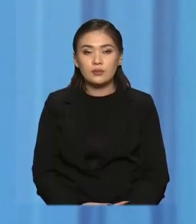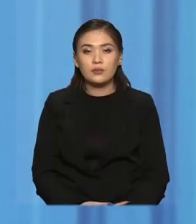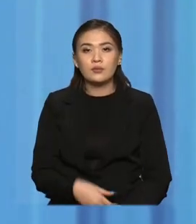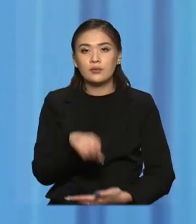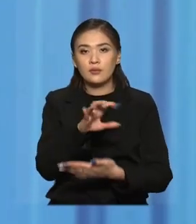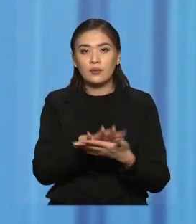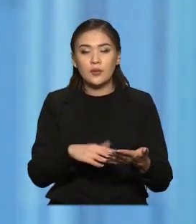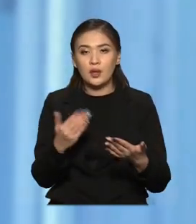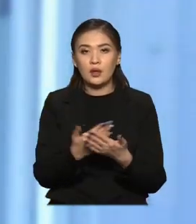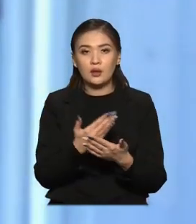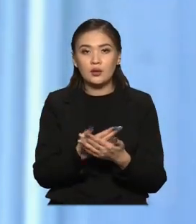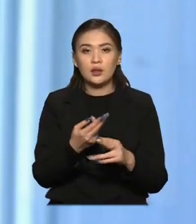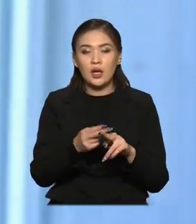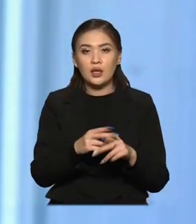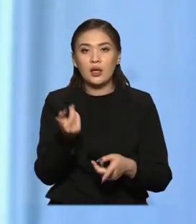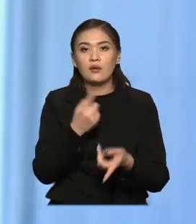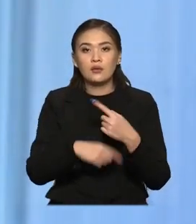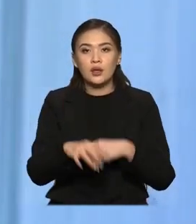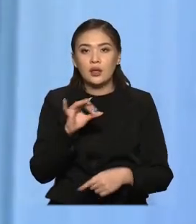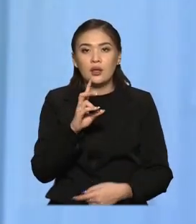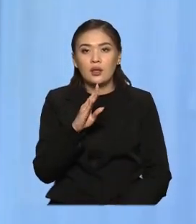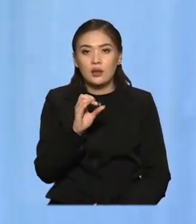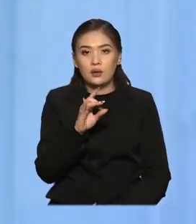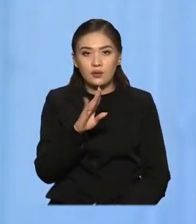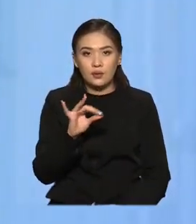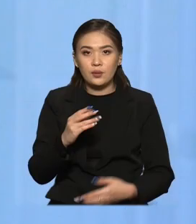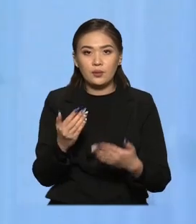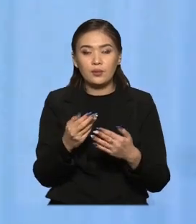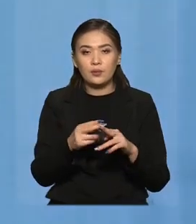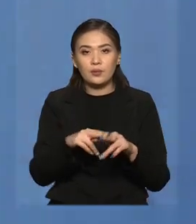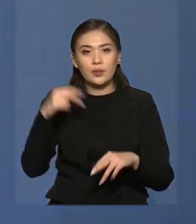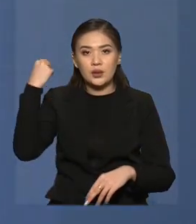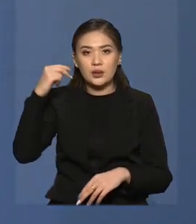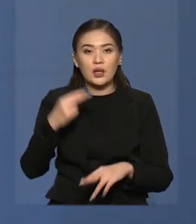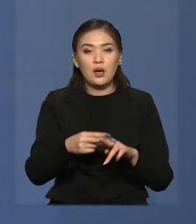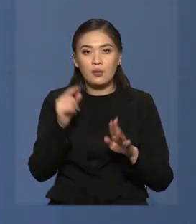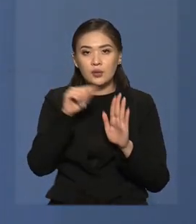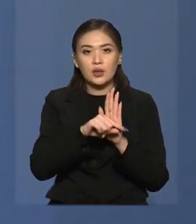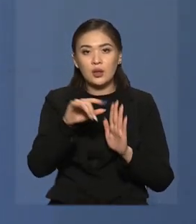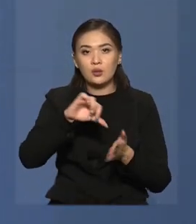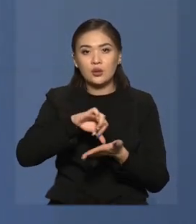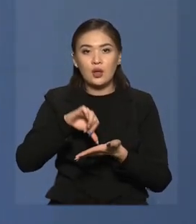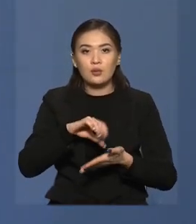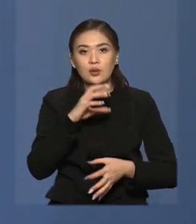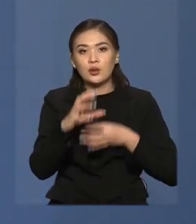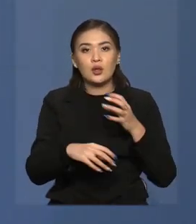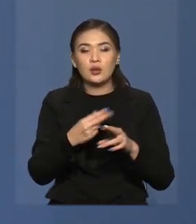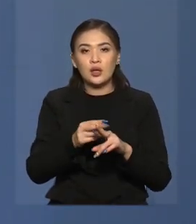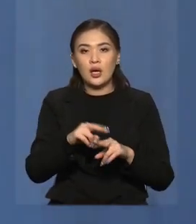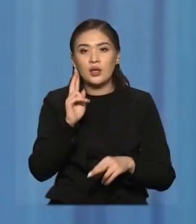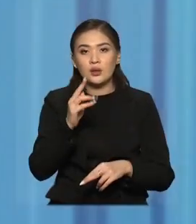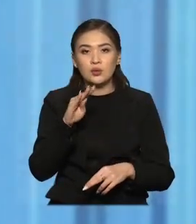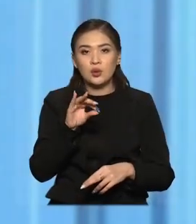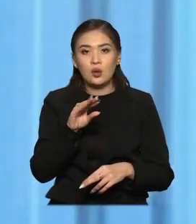Продолжим выпуск новостей и вновь к программному интервью президента. Говоря о внешней политике и участии Казахстана в международных организациях,